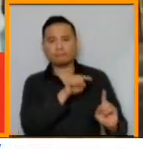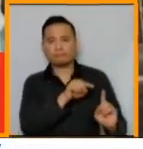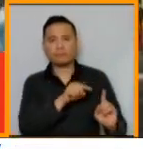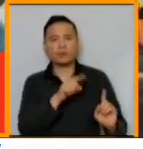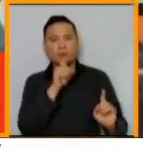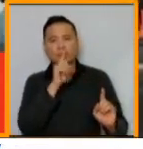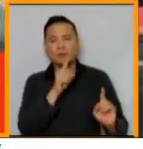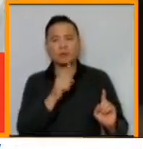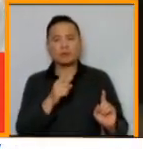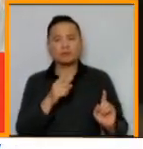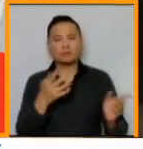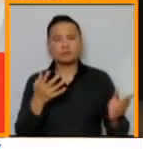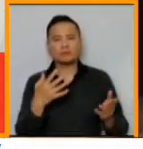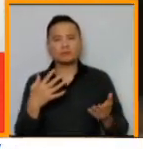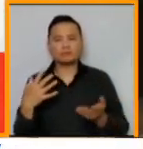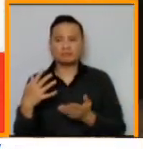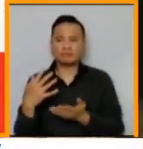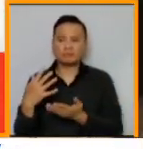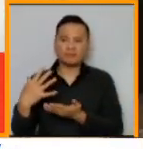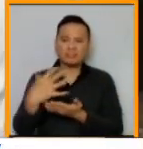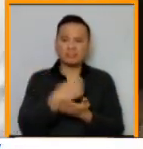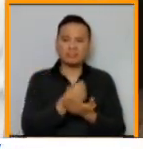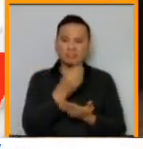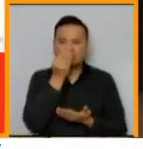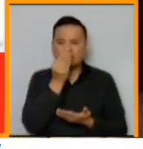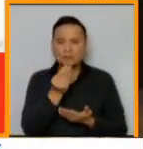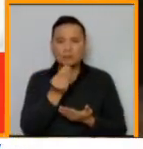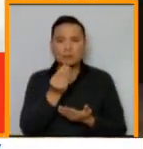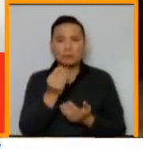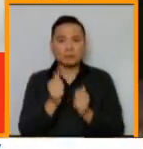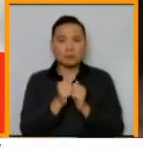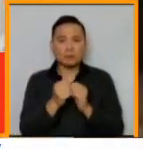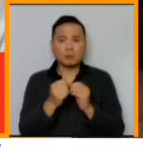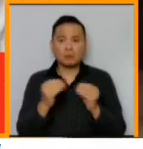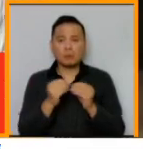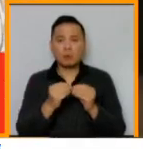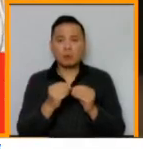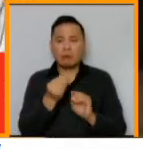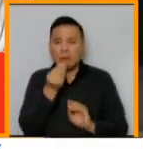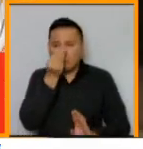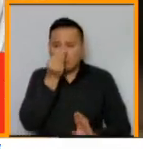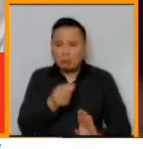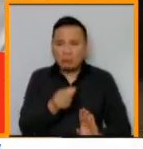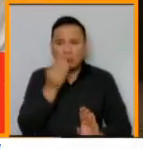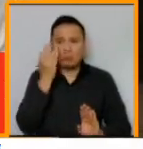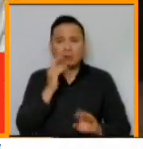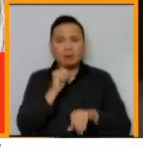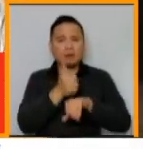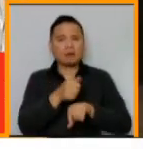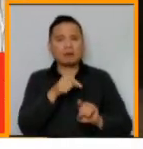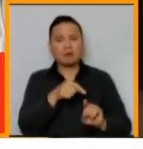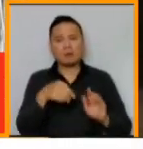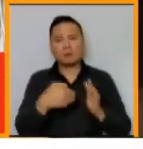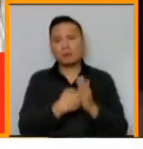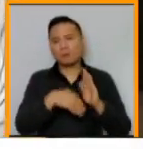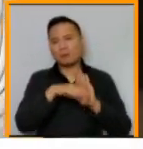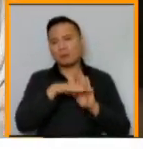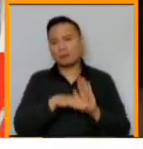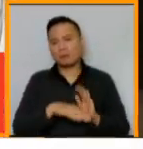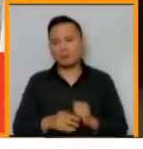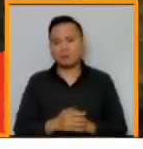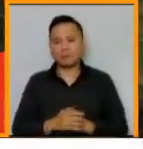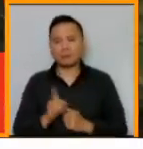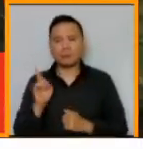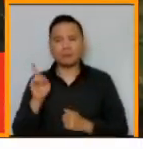na ang polisiya. Lahat pare-pare sa sakay mo na kahit na walang vaksin. Walang pasahero, walang tao. Walang kikitain